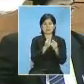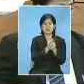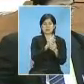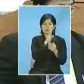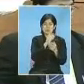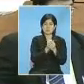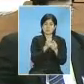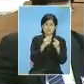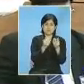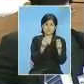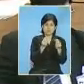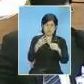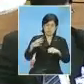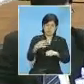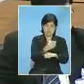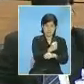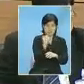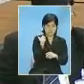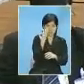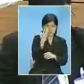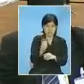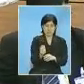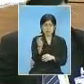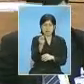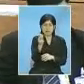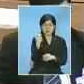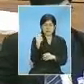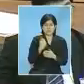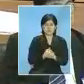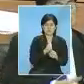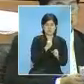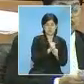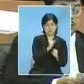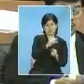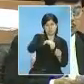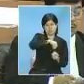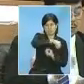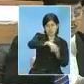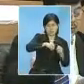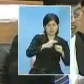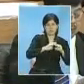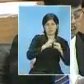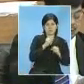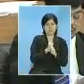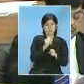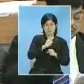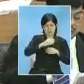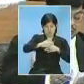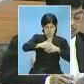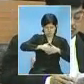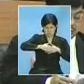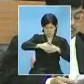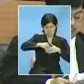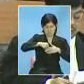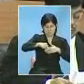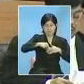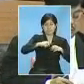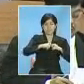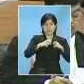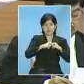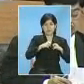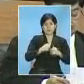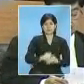หรือเปล่าเพราะว่าถ้าเหลือไว้เน้อยเนี่ยเไม่สามารถทำธุรกิจหรือมีแนวร้นแนวกันอย่างที่ผมบอกนะครับอันนี้เป็นอย่าง